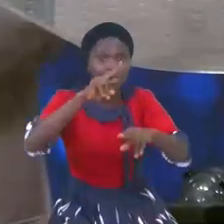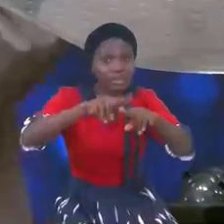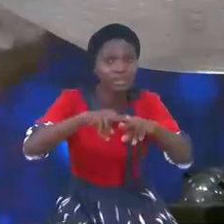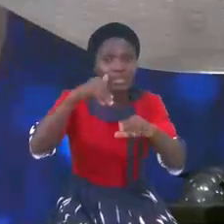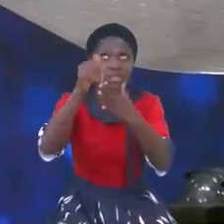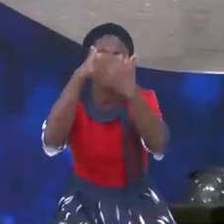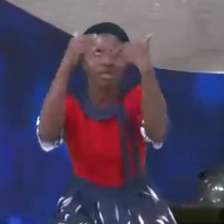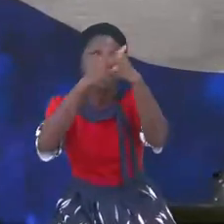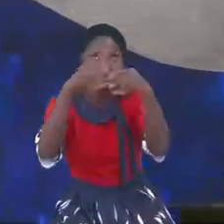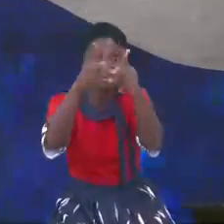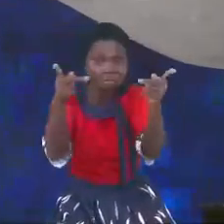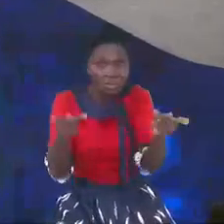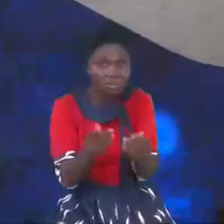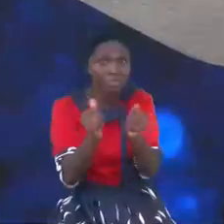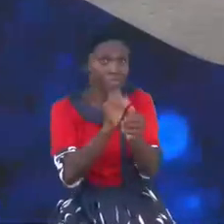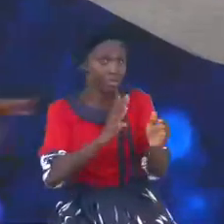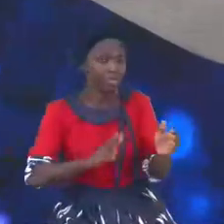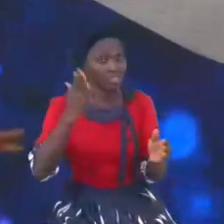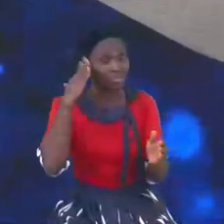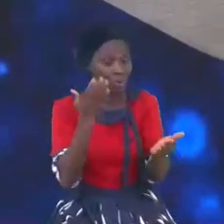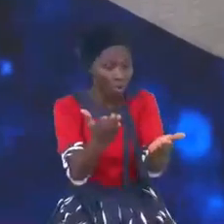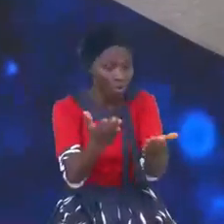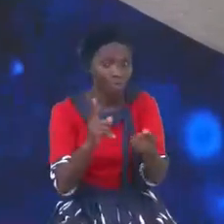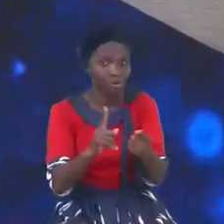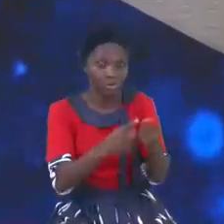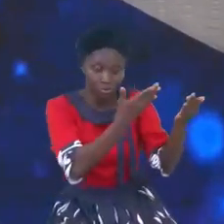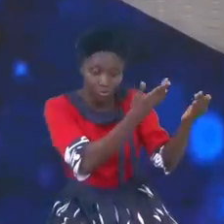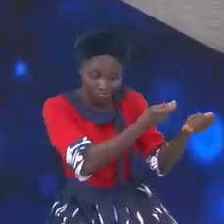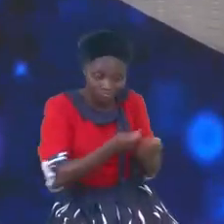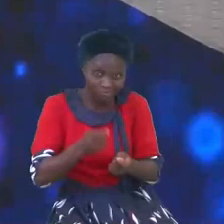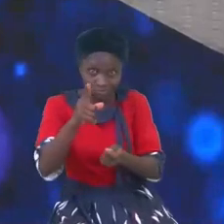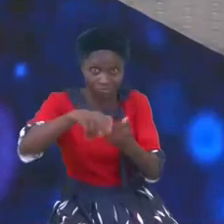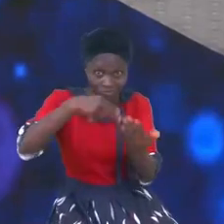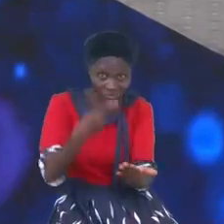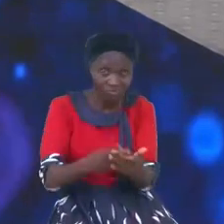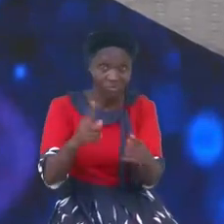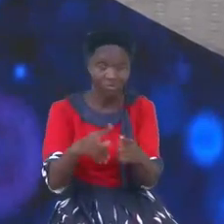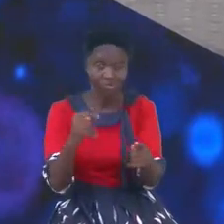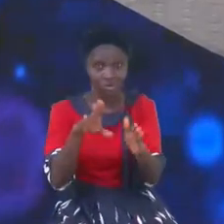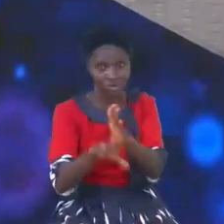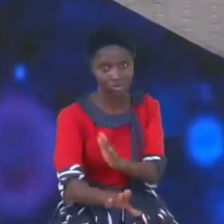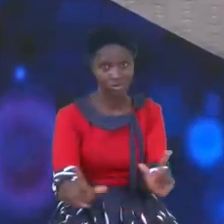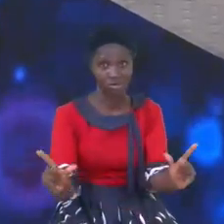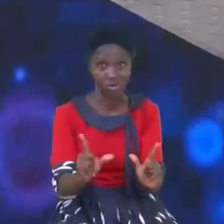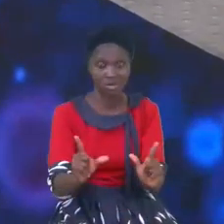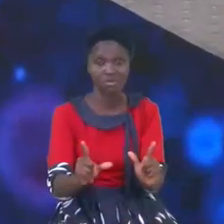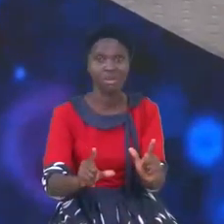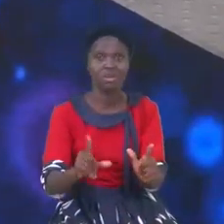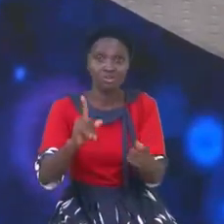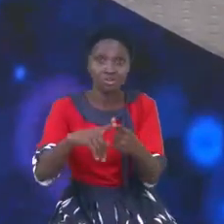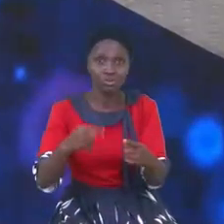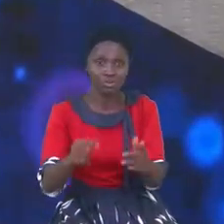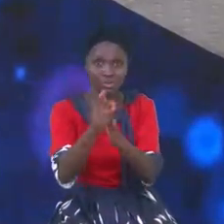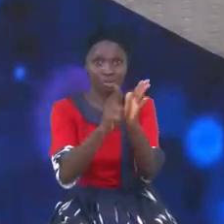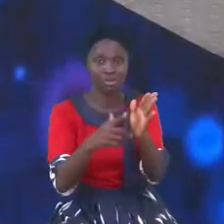Il veut te faire ramener au point mort avec la loi de Moïse. Il le fait avec zèle,